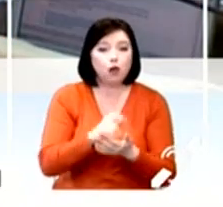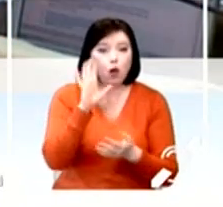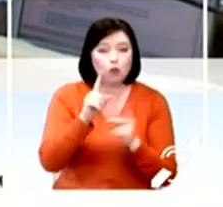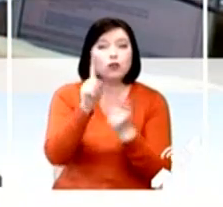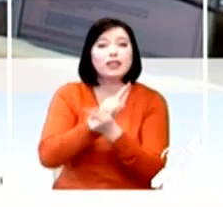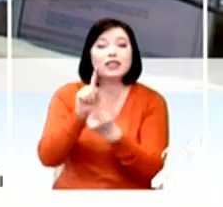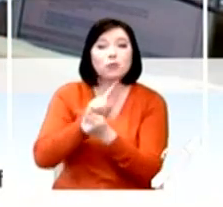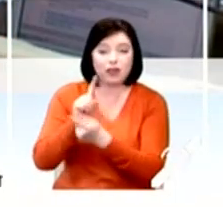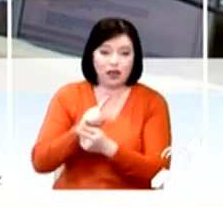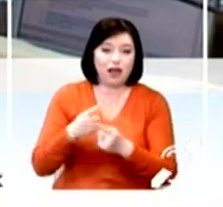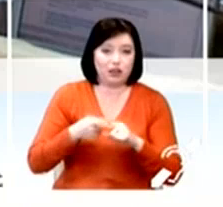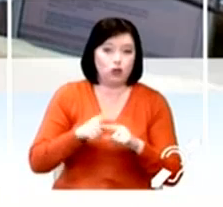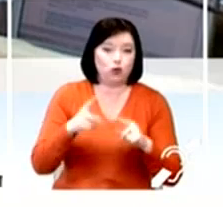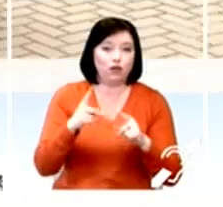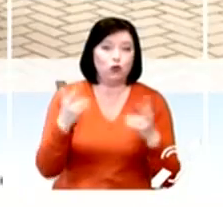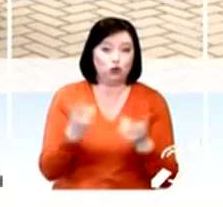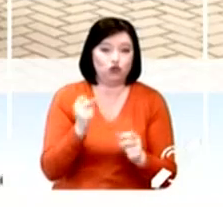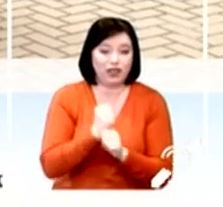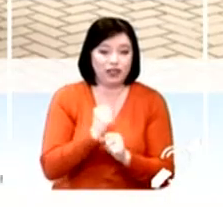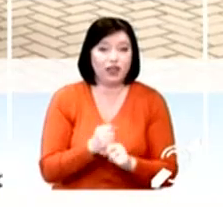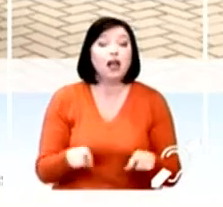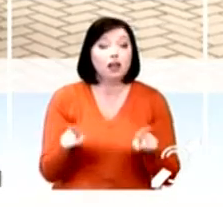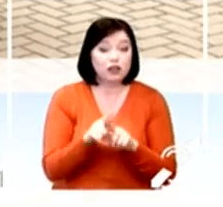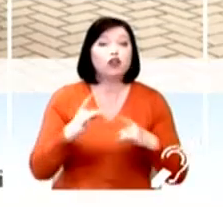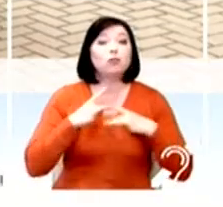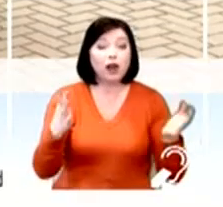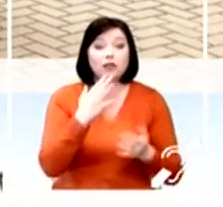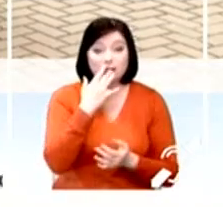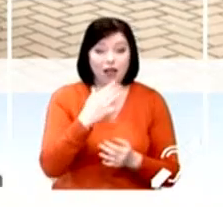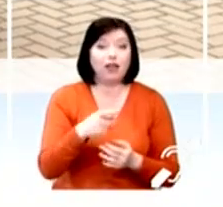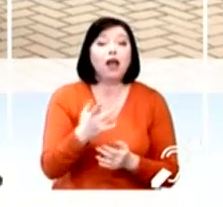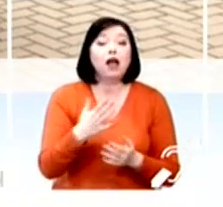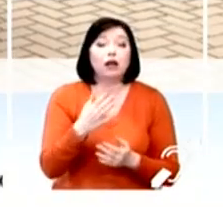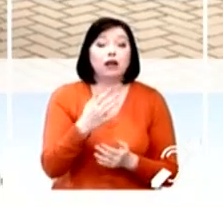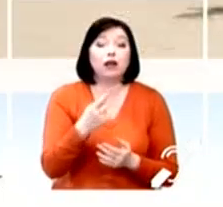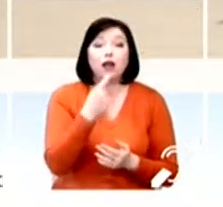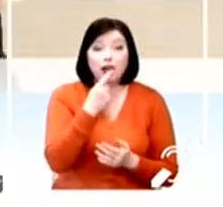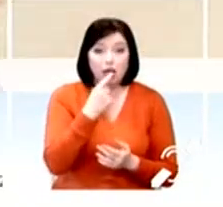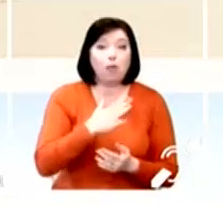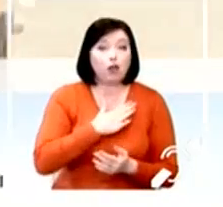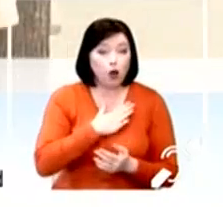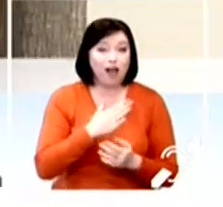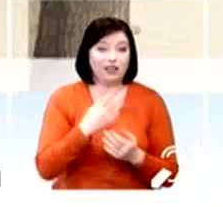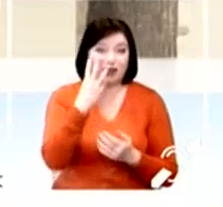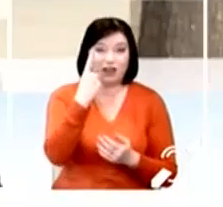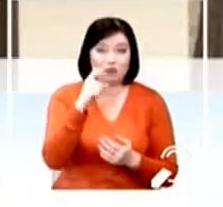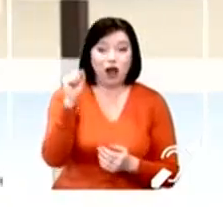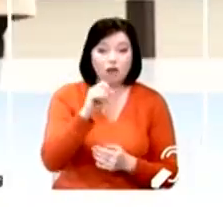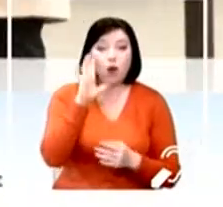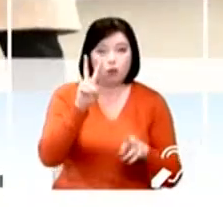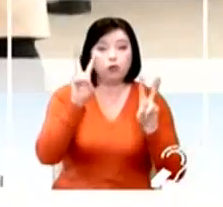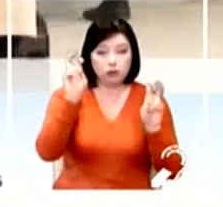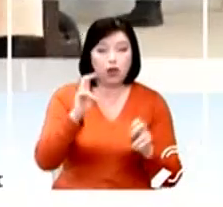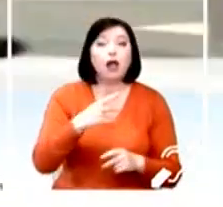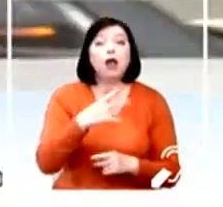opera modificările ce se impun. Totodată, Sărbătoarea Națională, limba noastră, așa cum este oficial denumirea în prezent, va fi numită